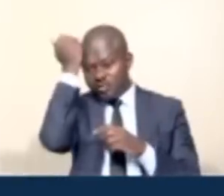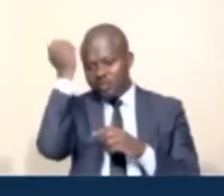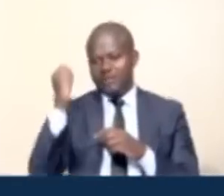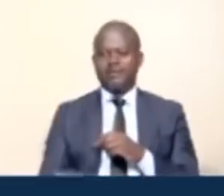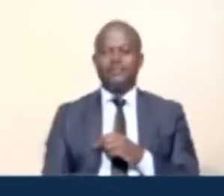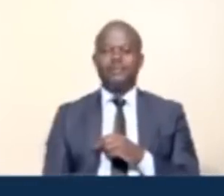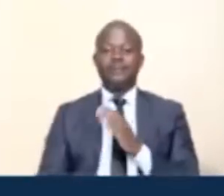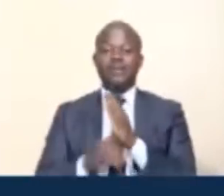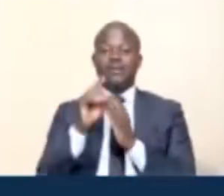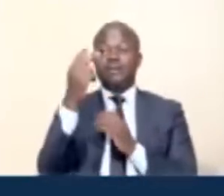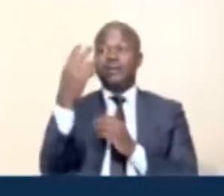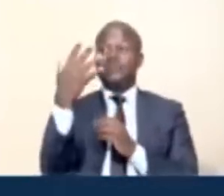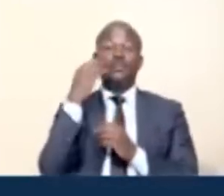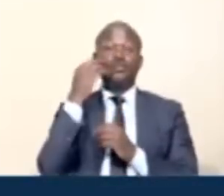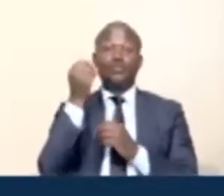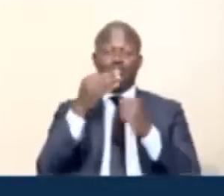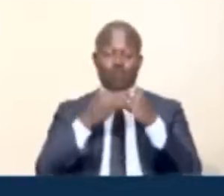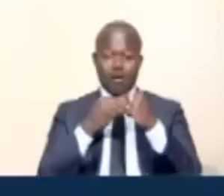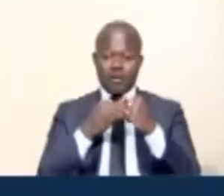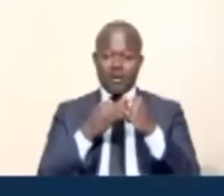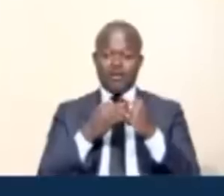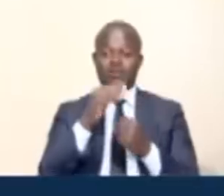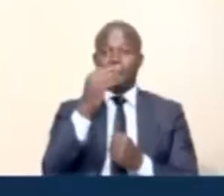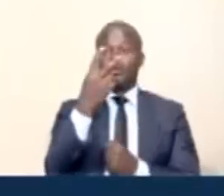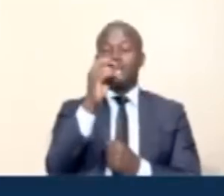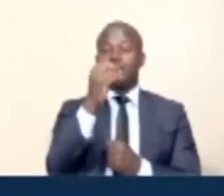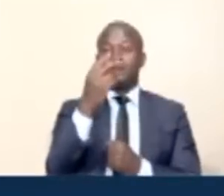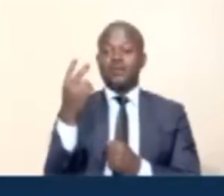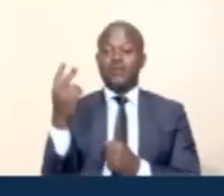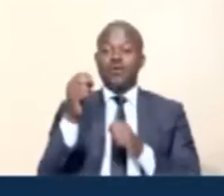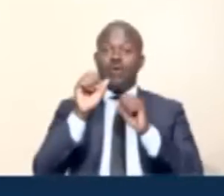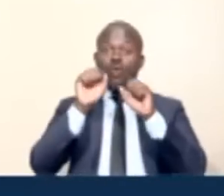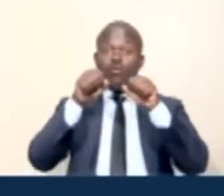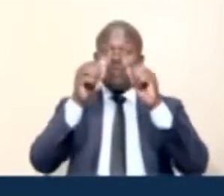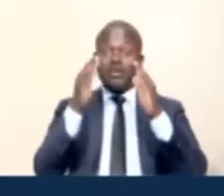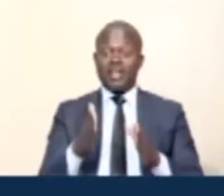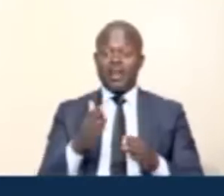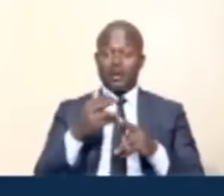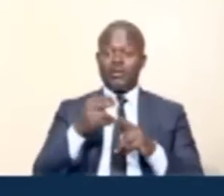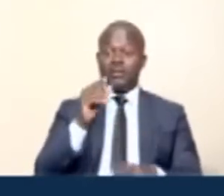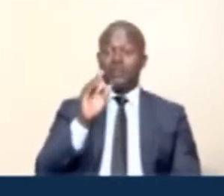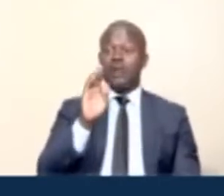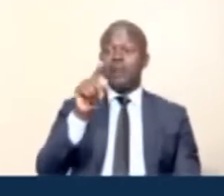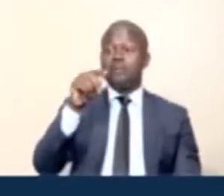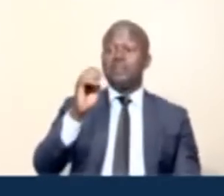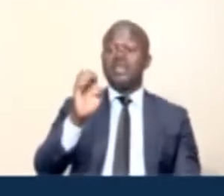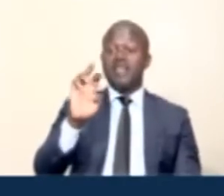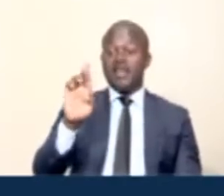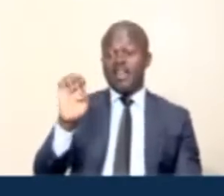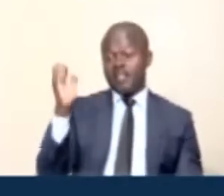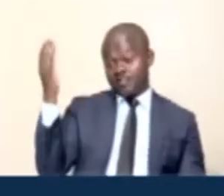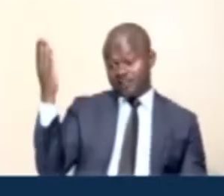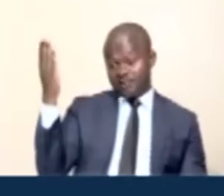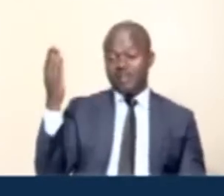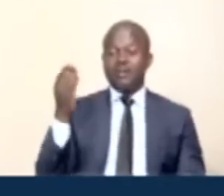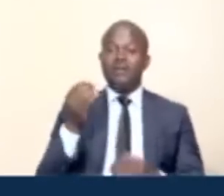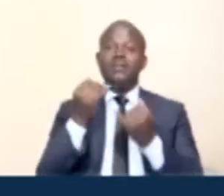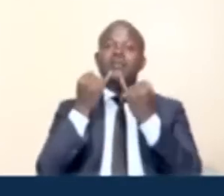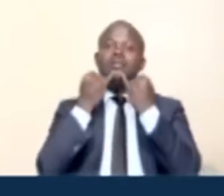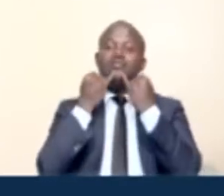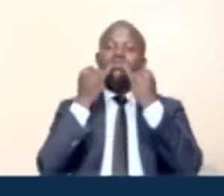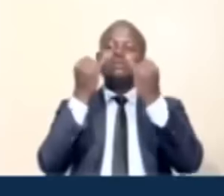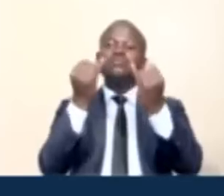Hari tariki 22 Kanama 2022 ubwo umumotari Bizimana Pierre yagezaga kuri Perezida wa Repubulika Paul Kagame wari